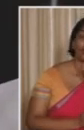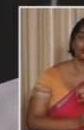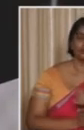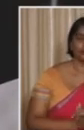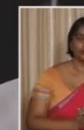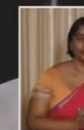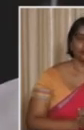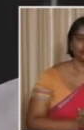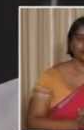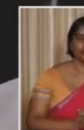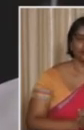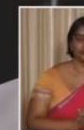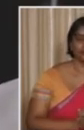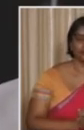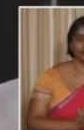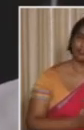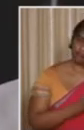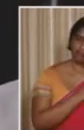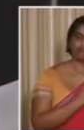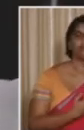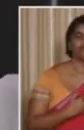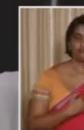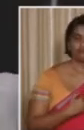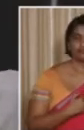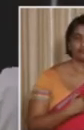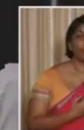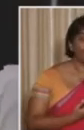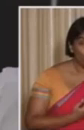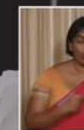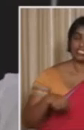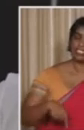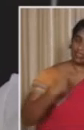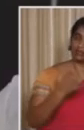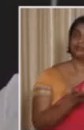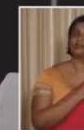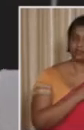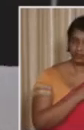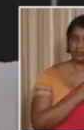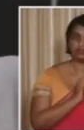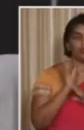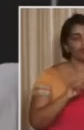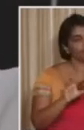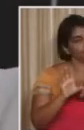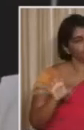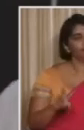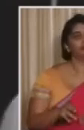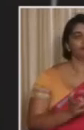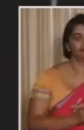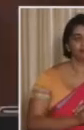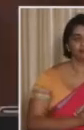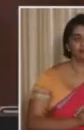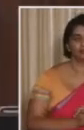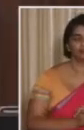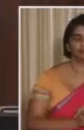onna bara puluwan nan obathuma bara ganna mama bara gannawa onna bara ganna e nisa puluwan nan abiyogaya tamunase bara ganna obathuma mantri durin ahosi wenawa kiyala honorable